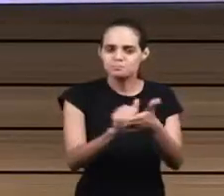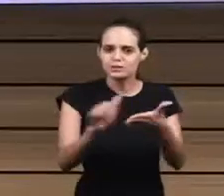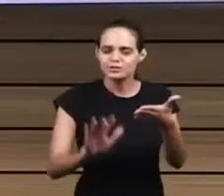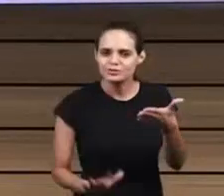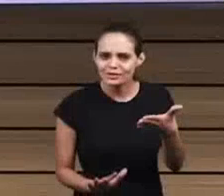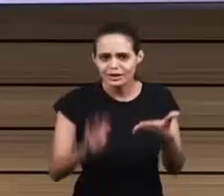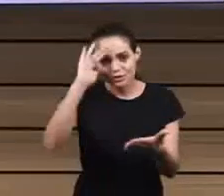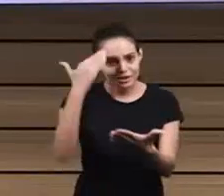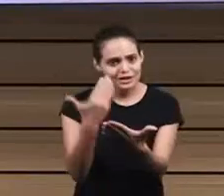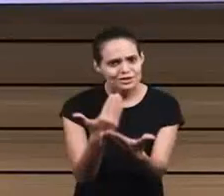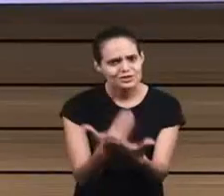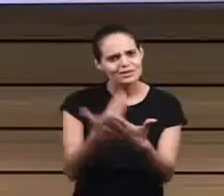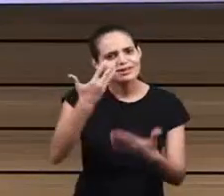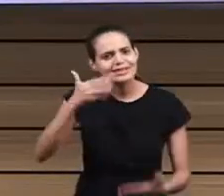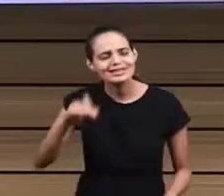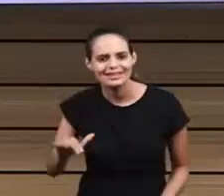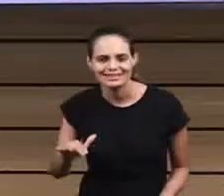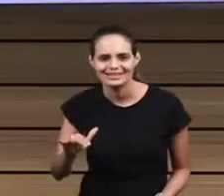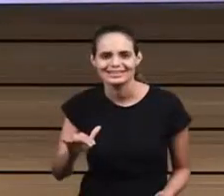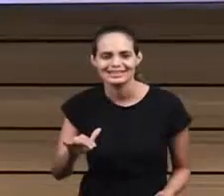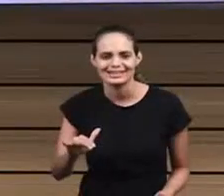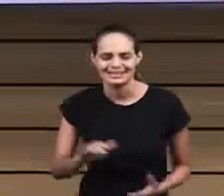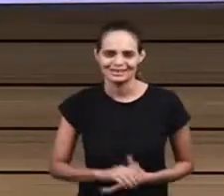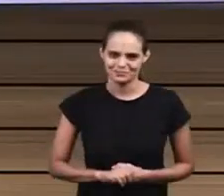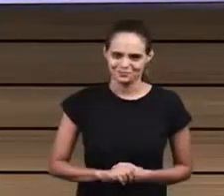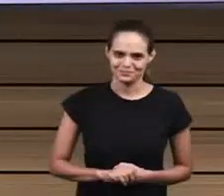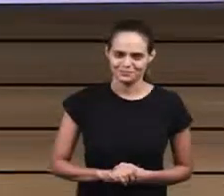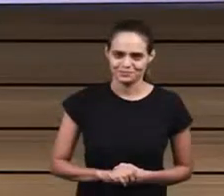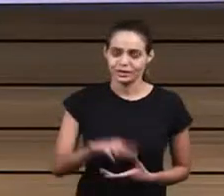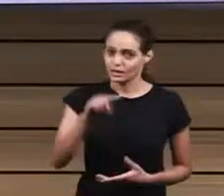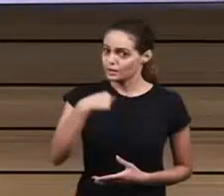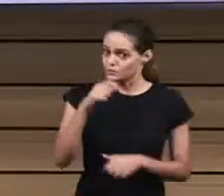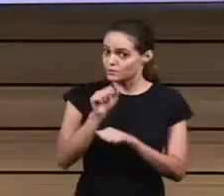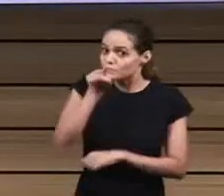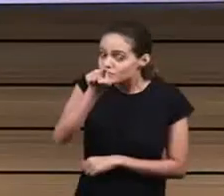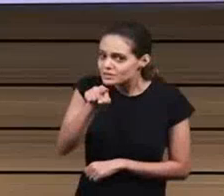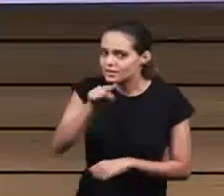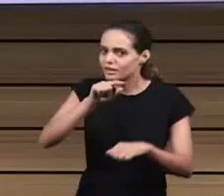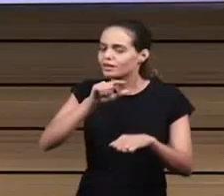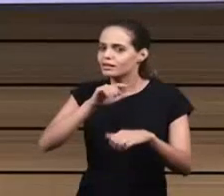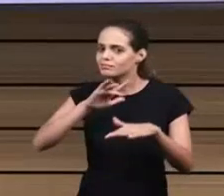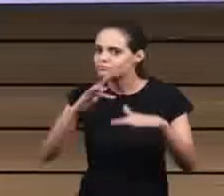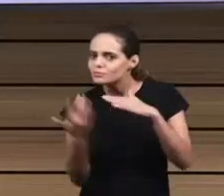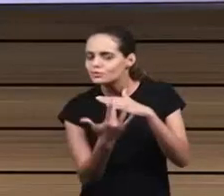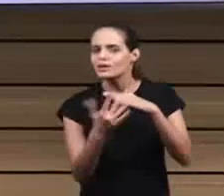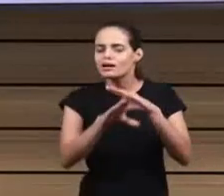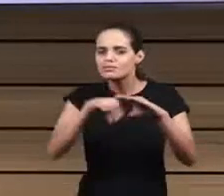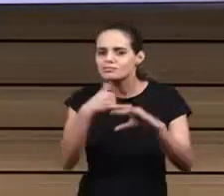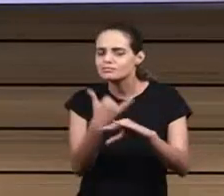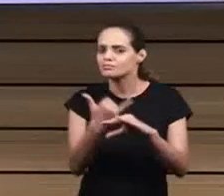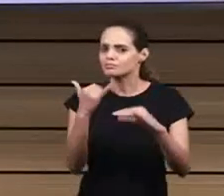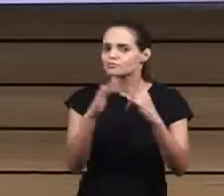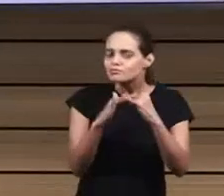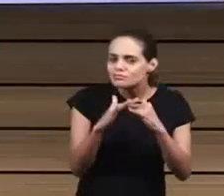trainieren. So fördere also dein Kind, um Aufgaben zu übernehmen. Glaube daran.